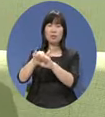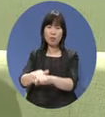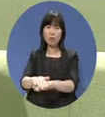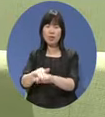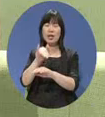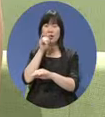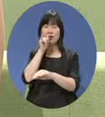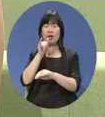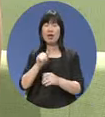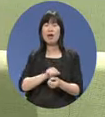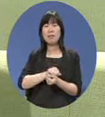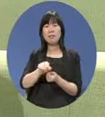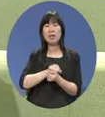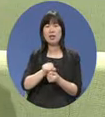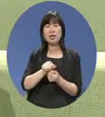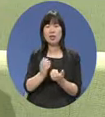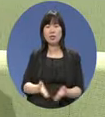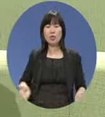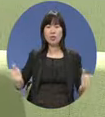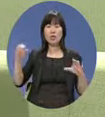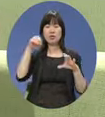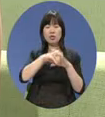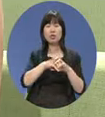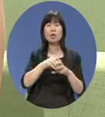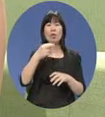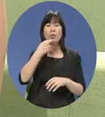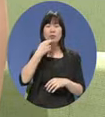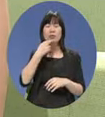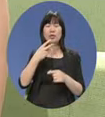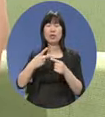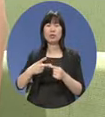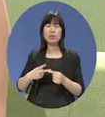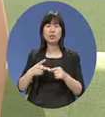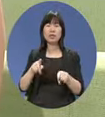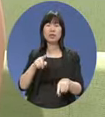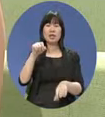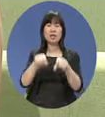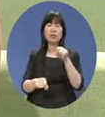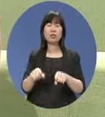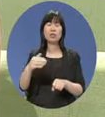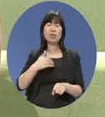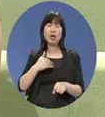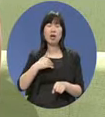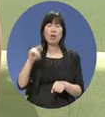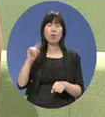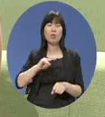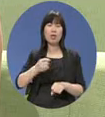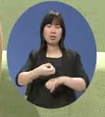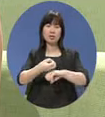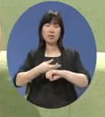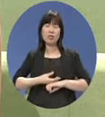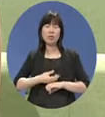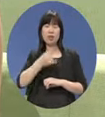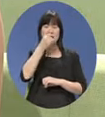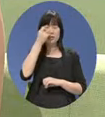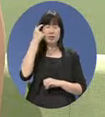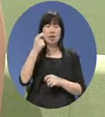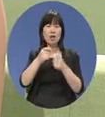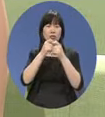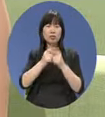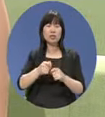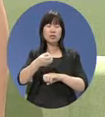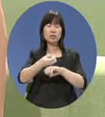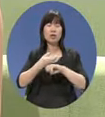벗어놓으면 빨래통에 넣지 않으면 이게 행동이고요. 두 번째는 그 행동이 나한테 어떠한 영향을 미쳤나. 구체적인